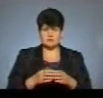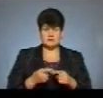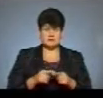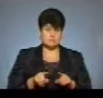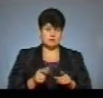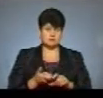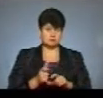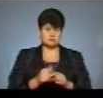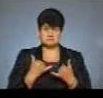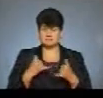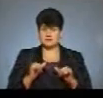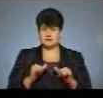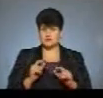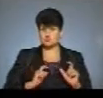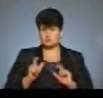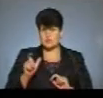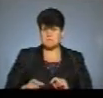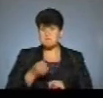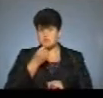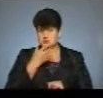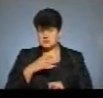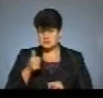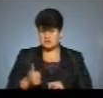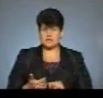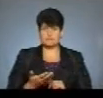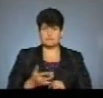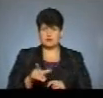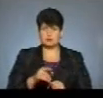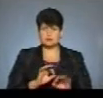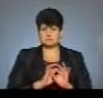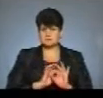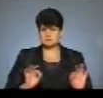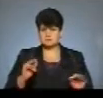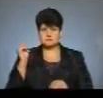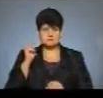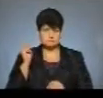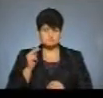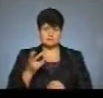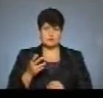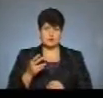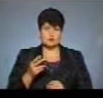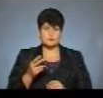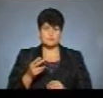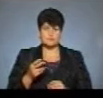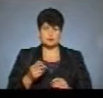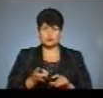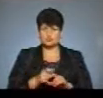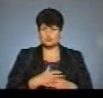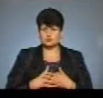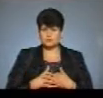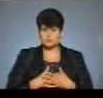надзвичайна студентка, позитивна. Те, що вона була відмінницею навчання, надзвичайно